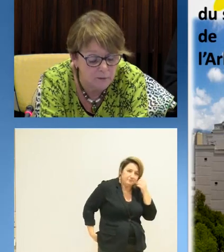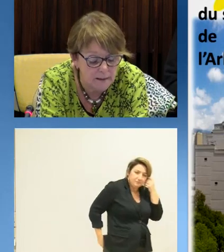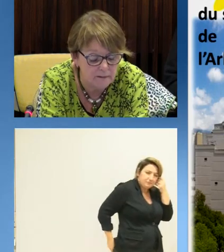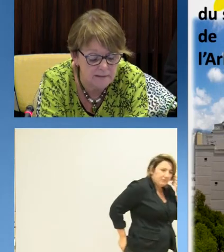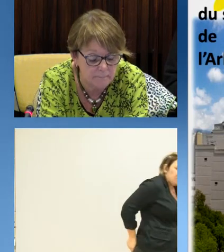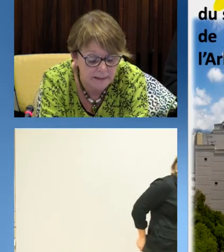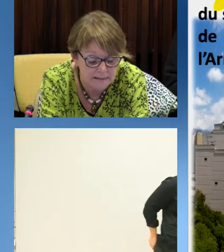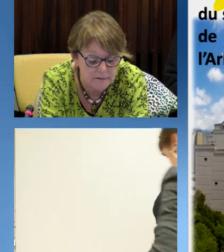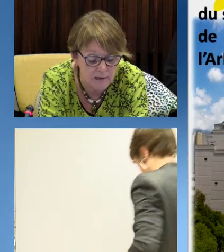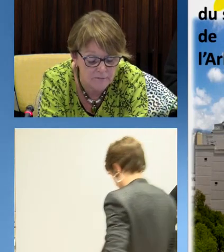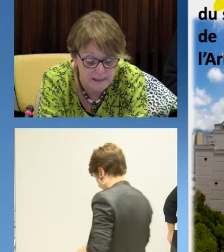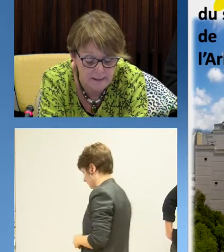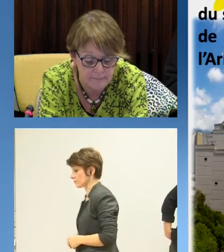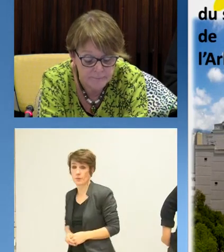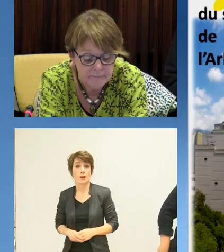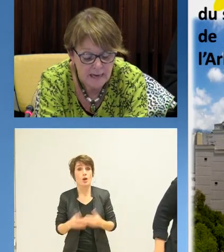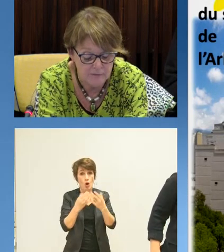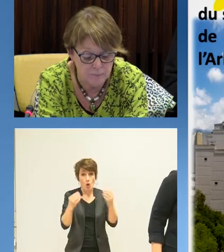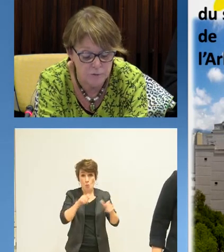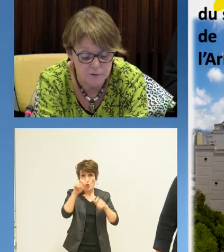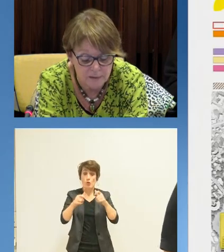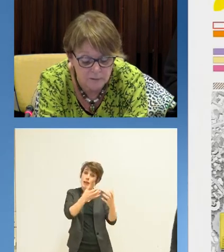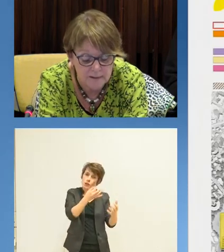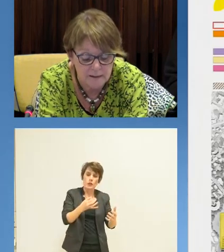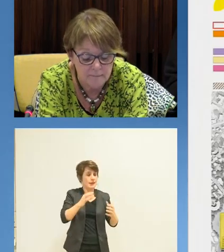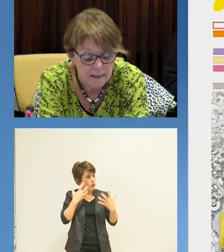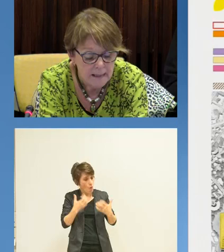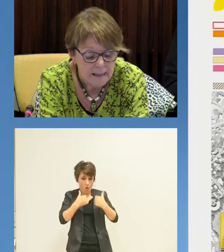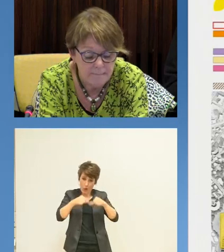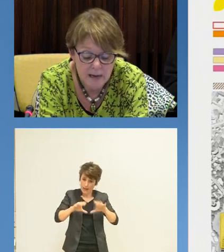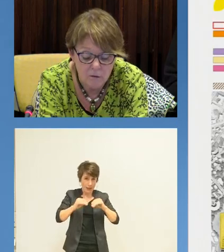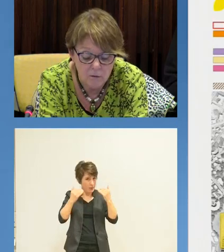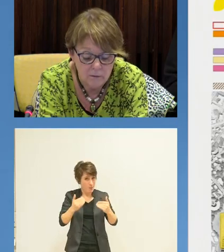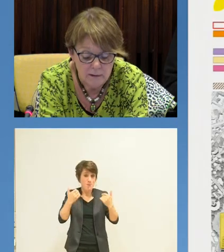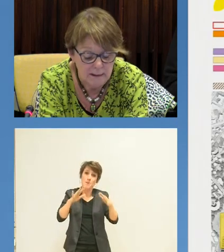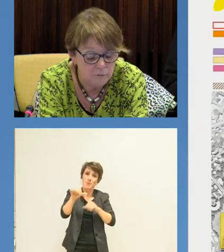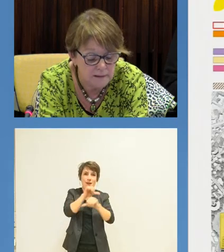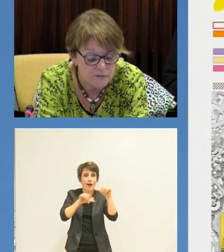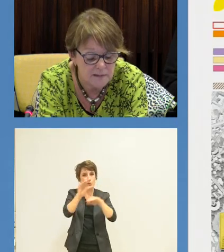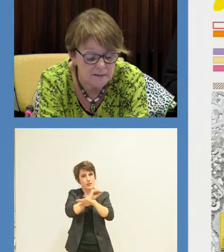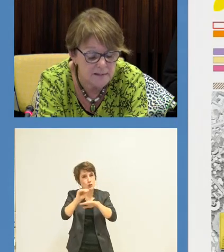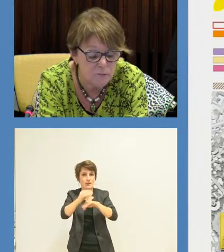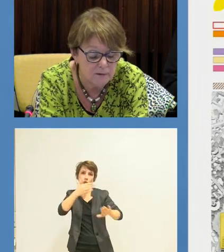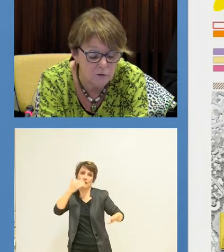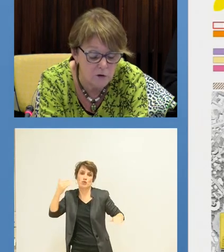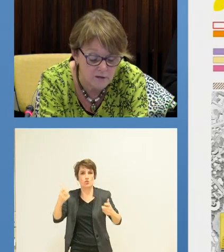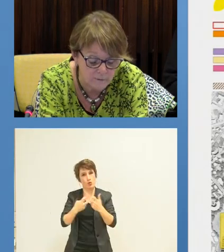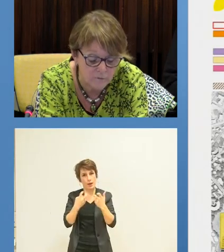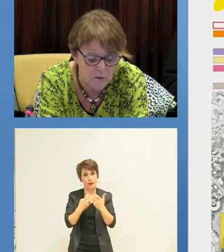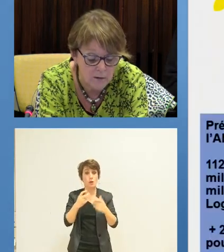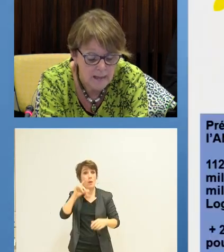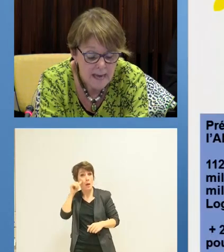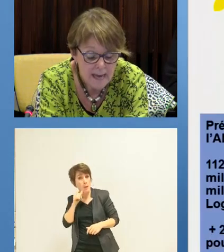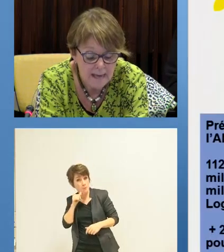s'améliorer dans cette partie de la ville avec plus de sécurité les parents et toute la société souhaitent que leur